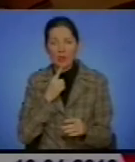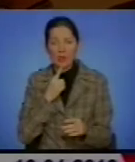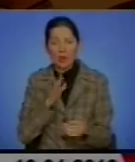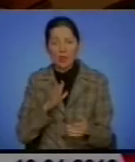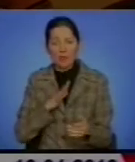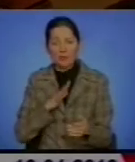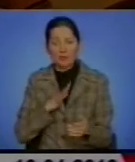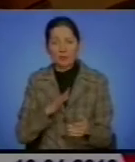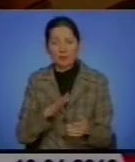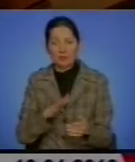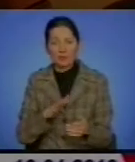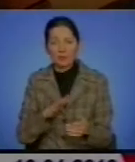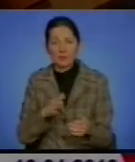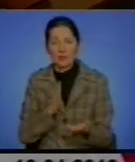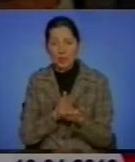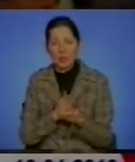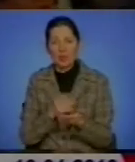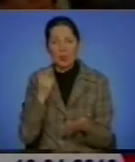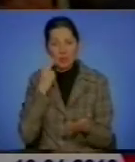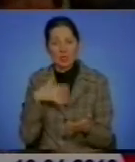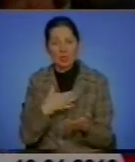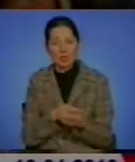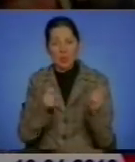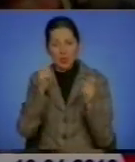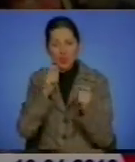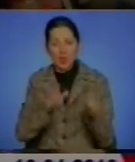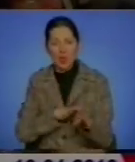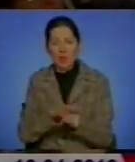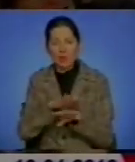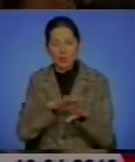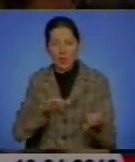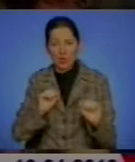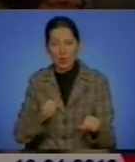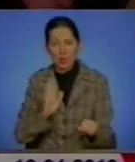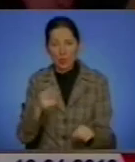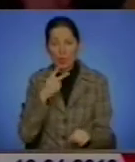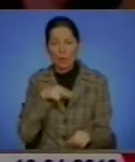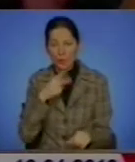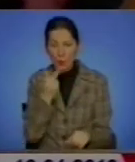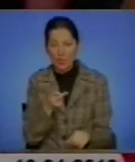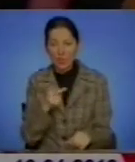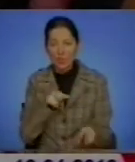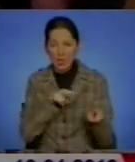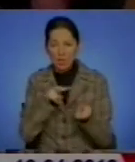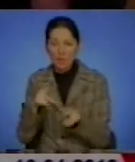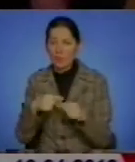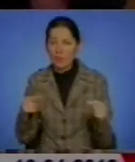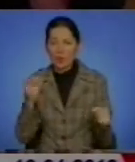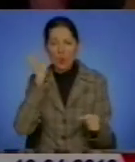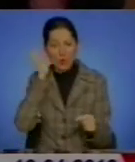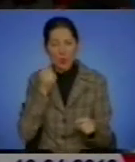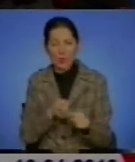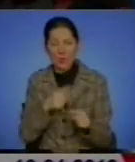і мати якийсь постійний свій фестиваль. У наповненому залі можна було помітити глядачів різного віку. Це доводить, що